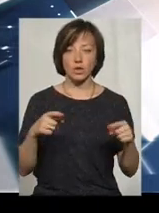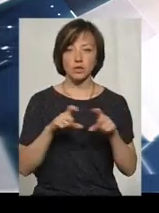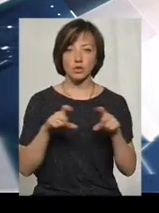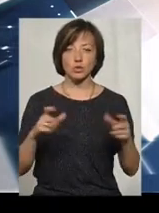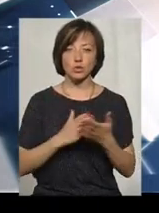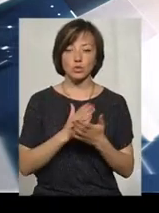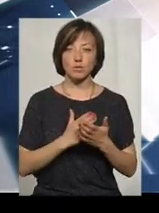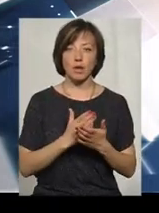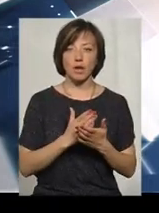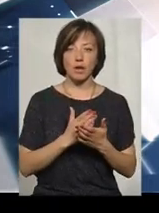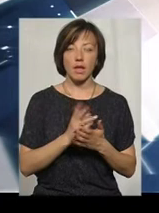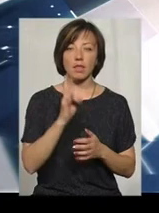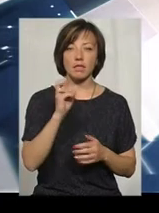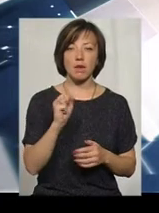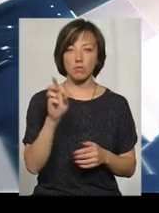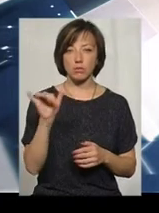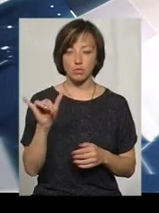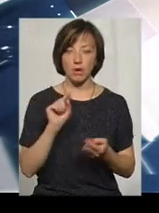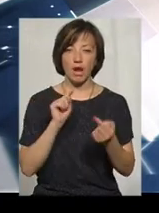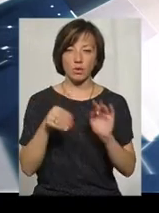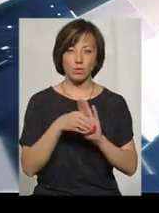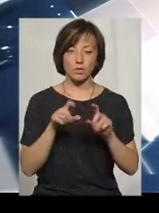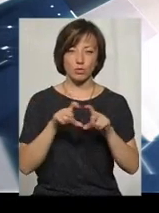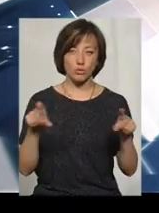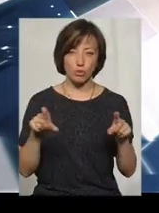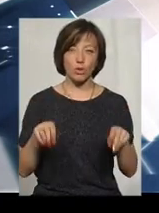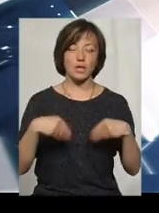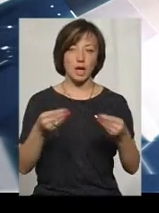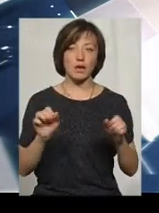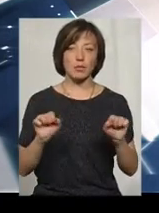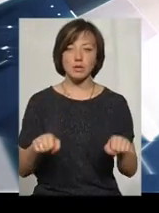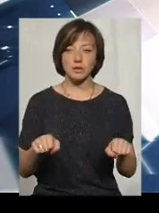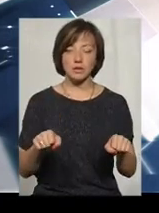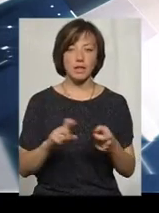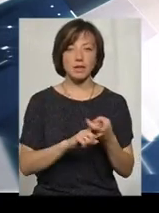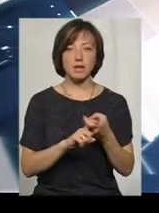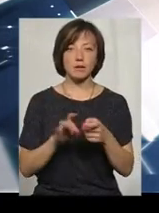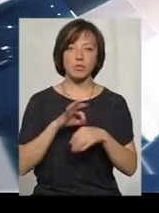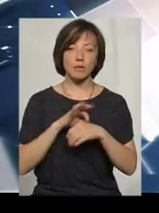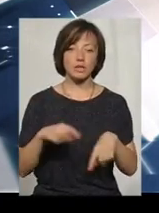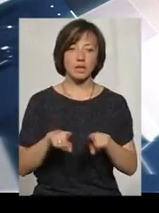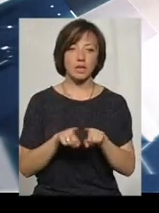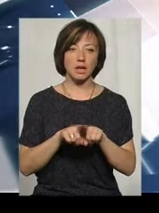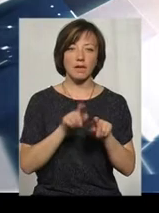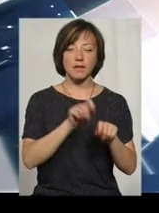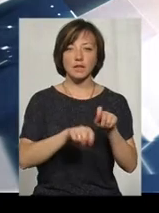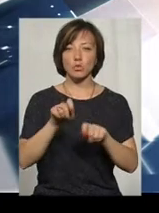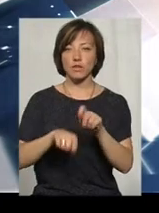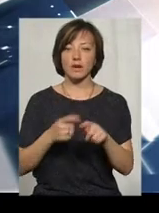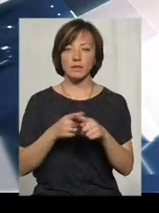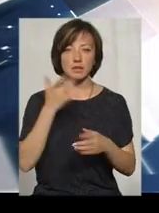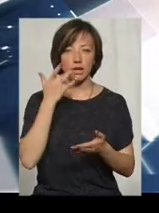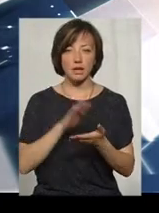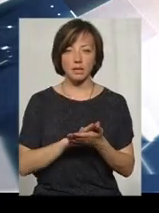як Національного антикорупційного бюро, воно дає можливість незалежно проводити такі відслідкування цих